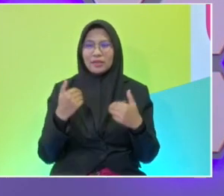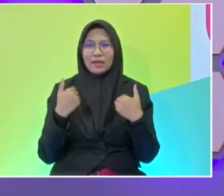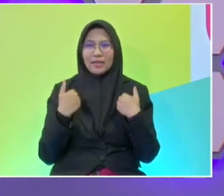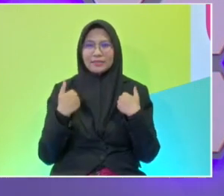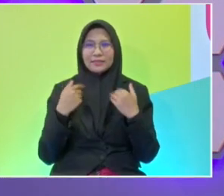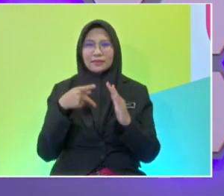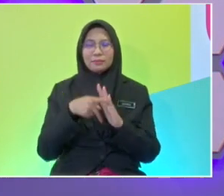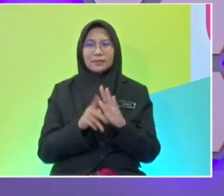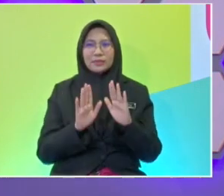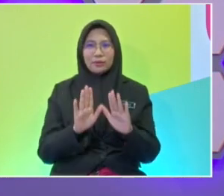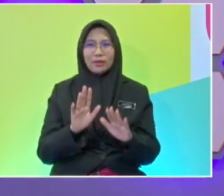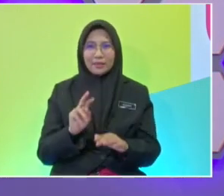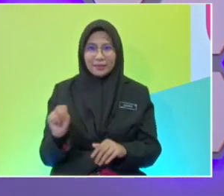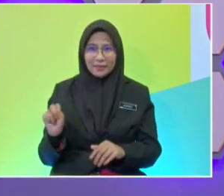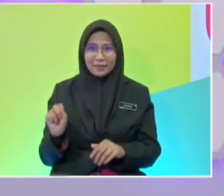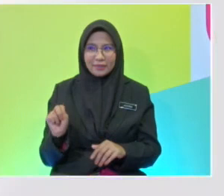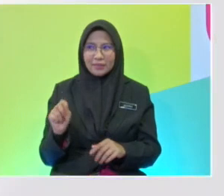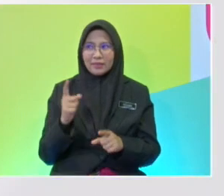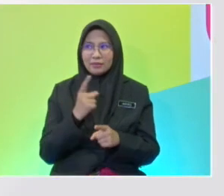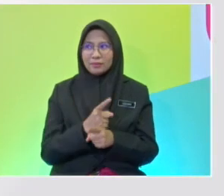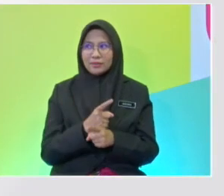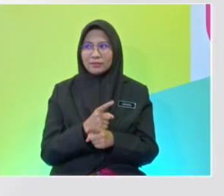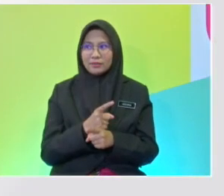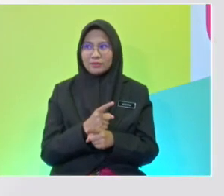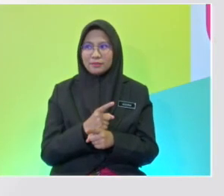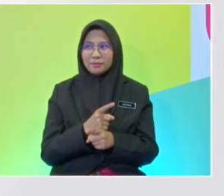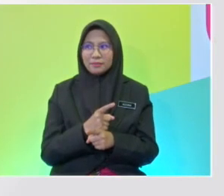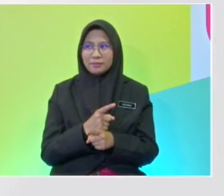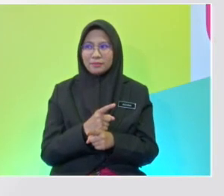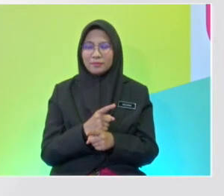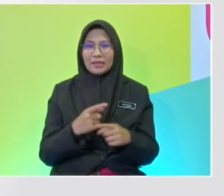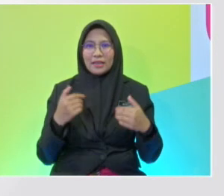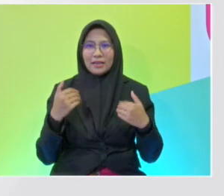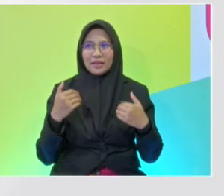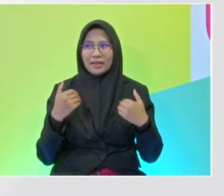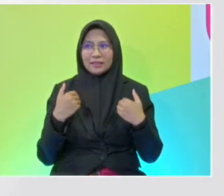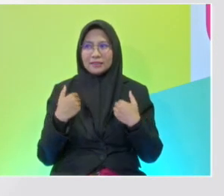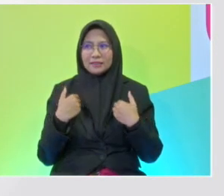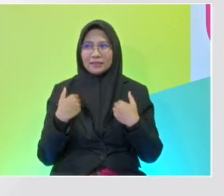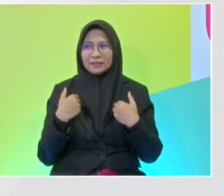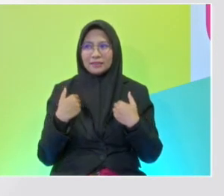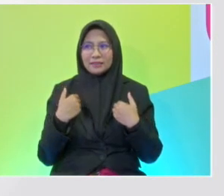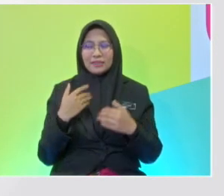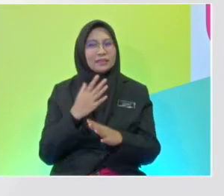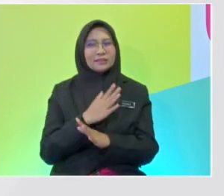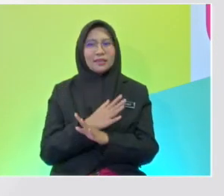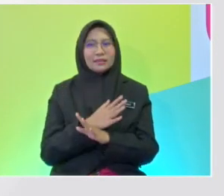kedua penolakan ataupun bahasa Inggris dia subscribe oke yang ketiga salah sobat